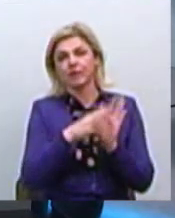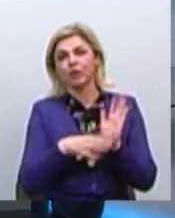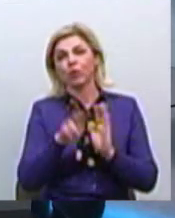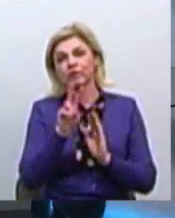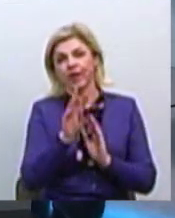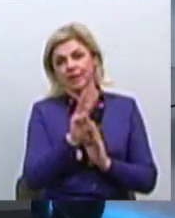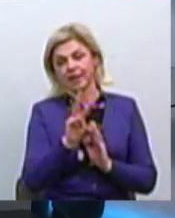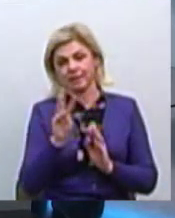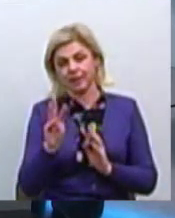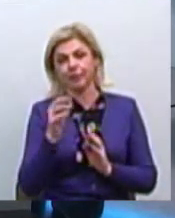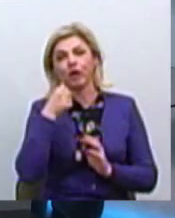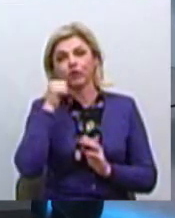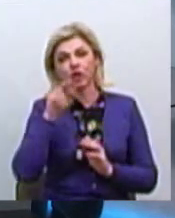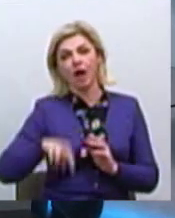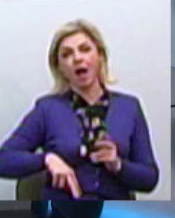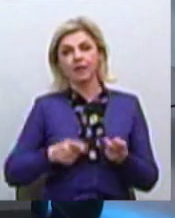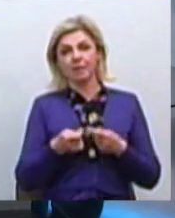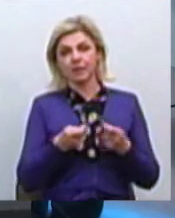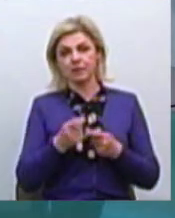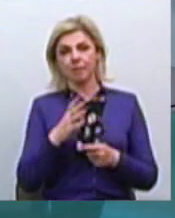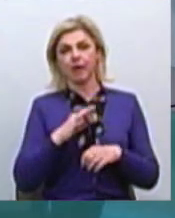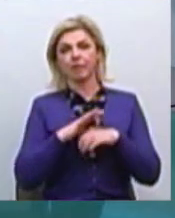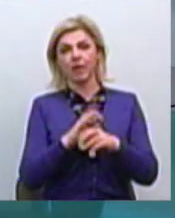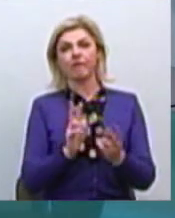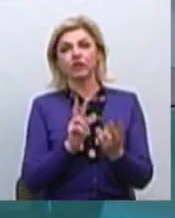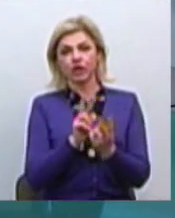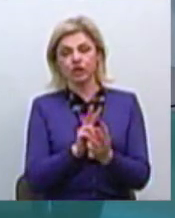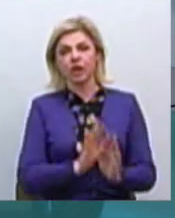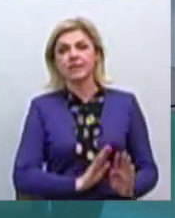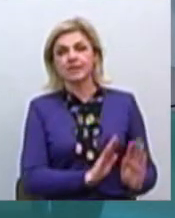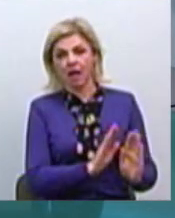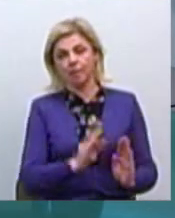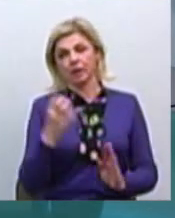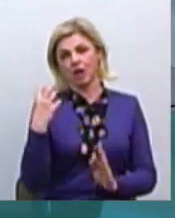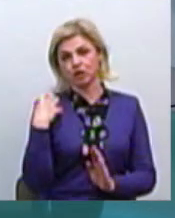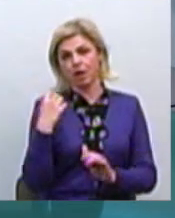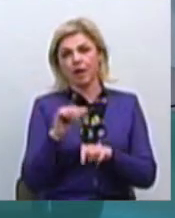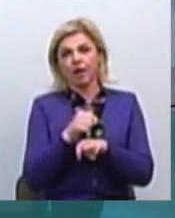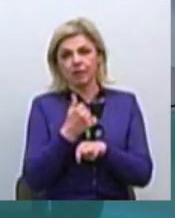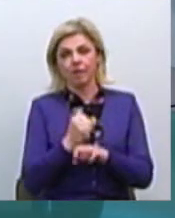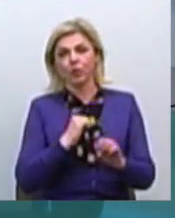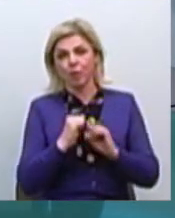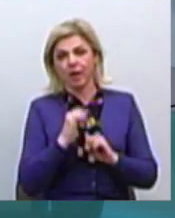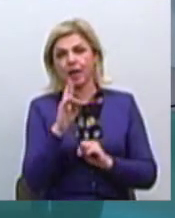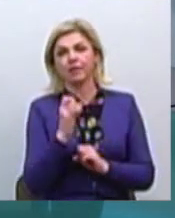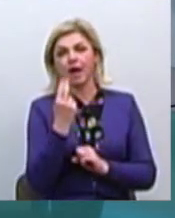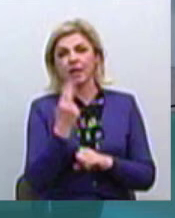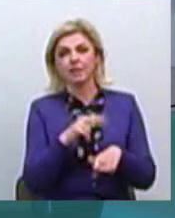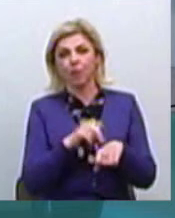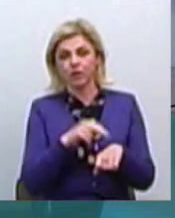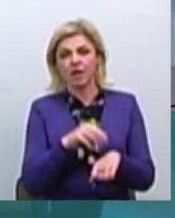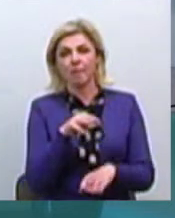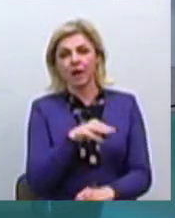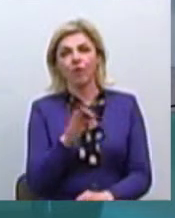обласній державній адміністрації відбулась зустріч заступника начальника Головного управління Національної поліції